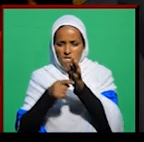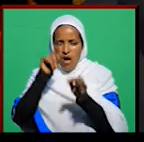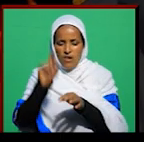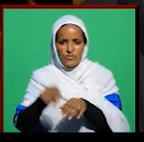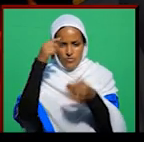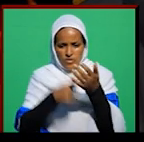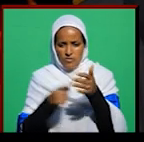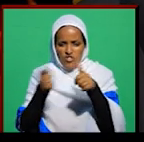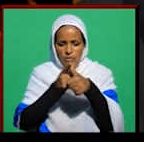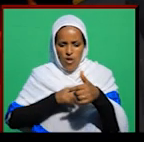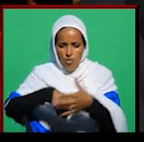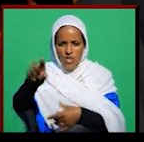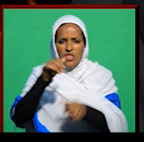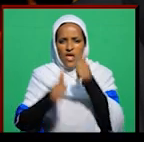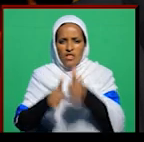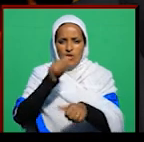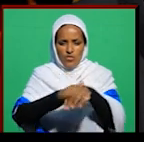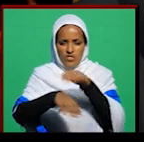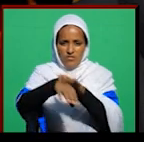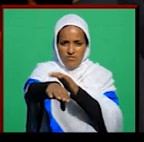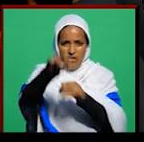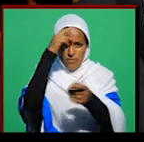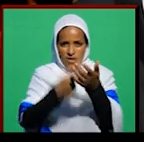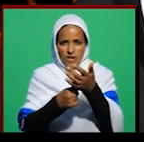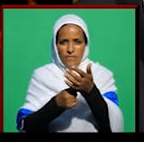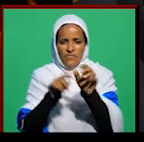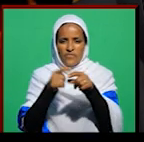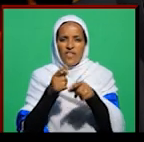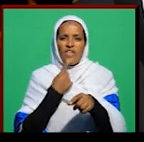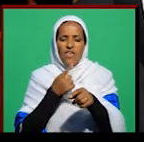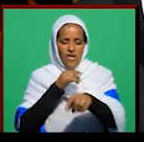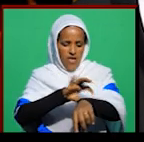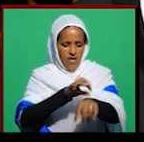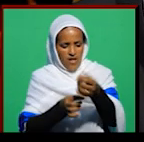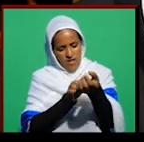ይላል። በኩሩ እንዲታወቅ ገና ልጁ እጁን ሲሰድ በእጁ ላይ ፈትለ